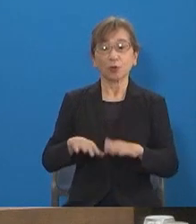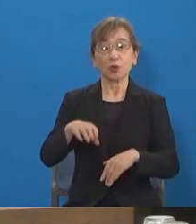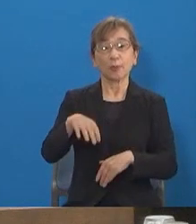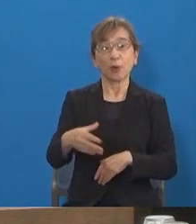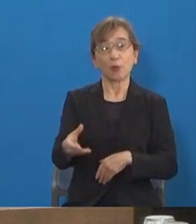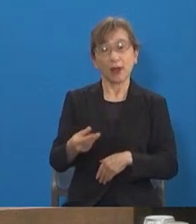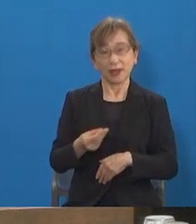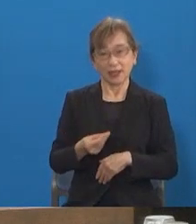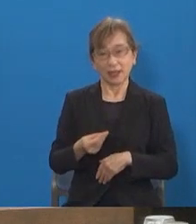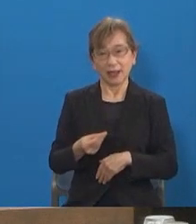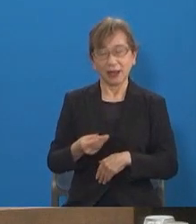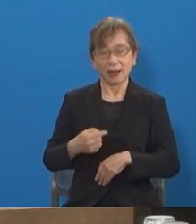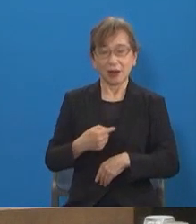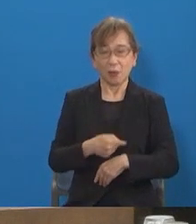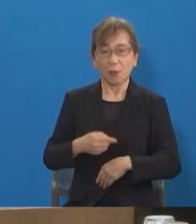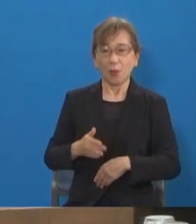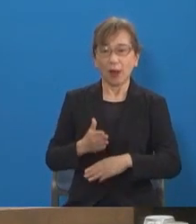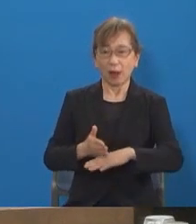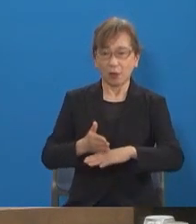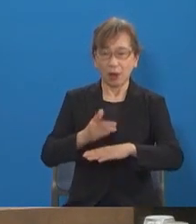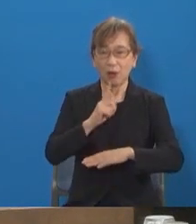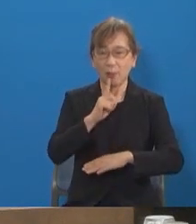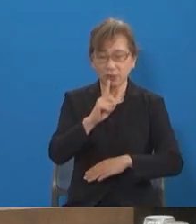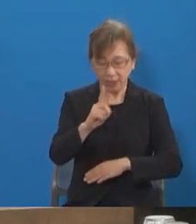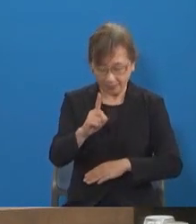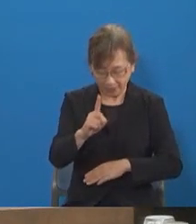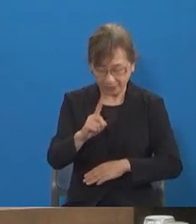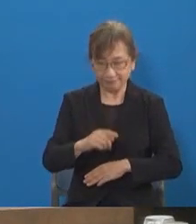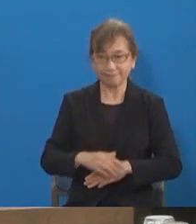借りいたしまして心より御礼を申し上げます。